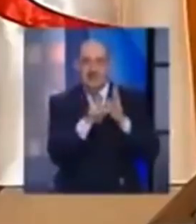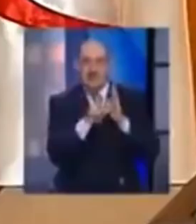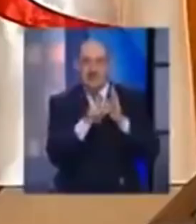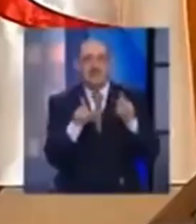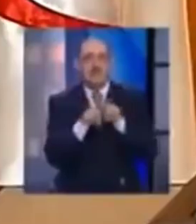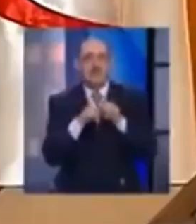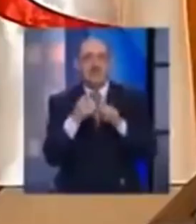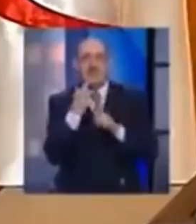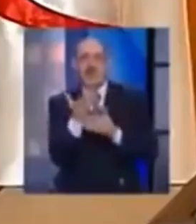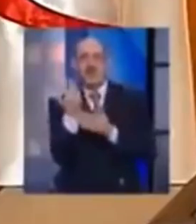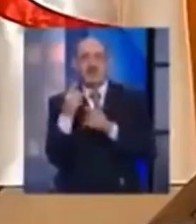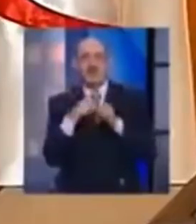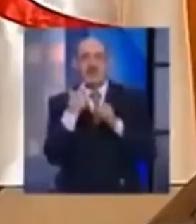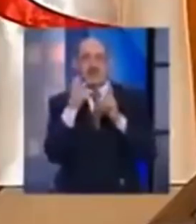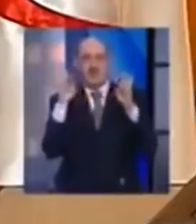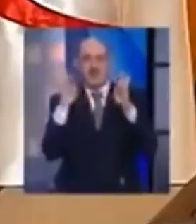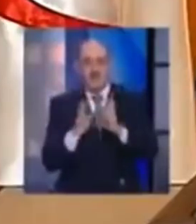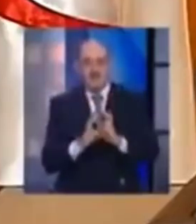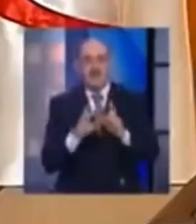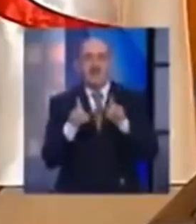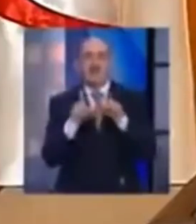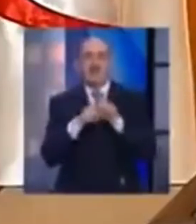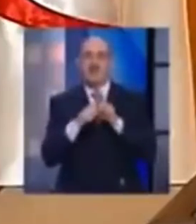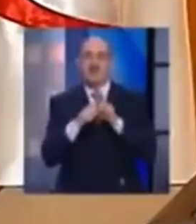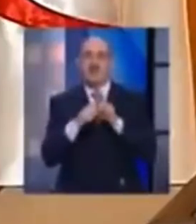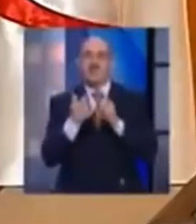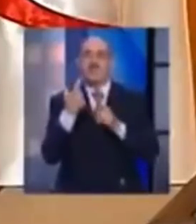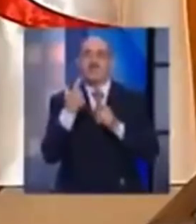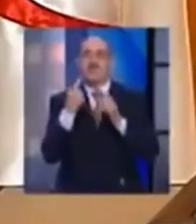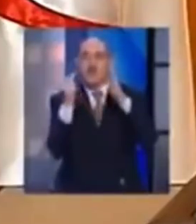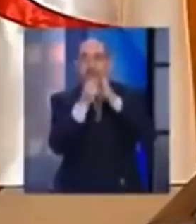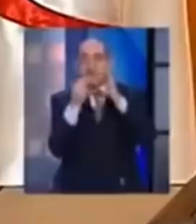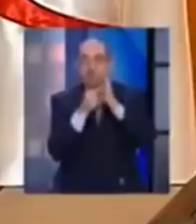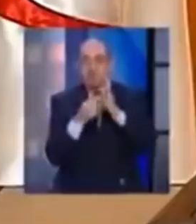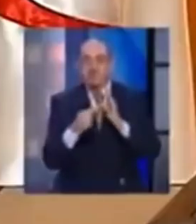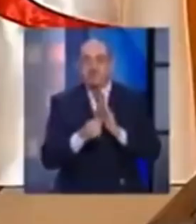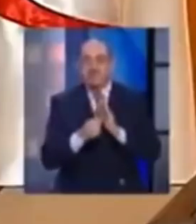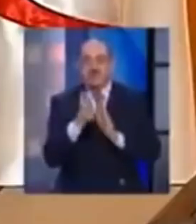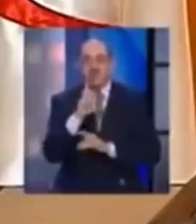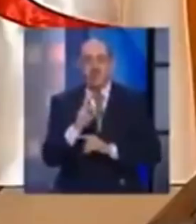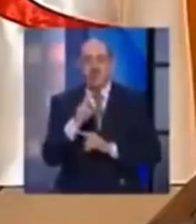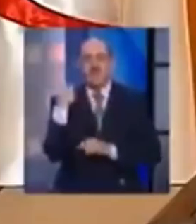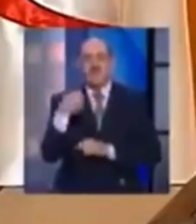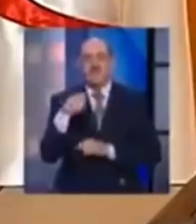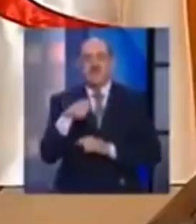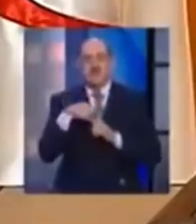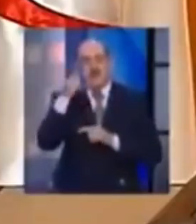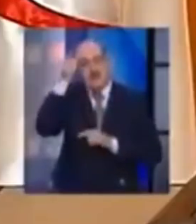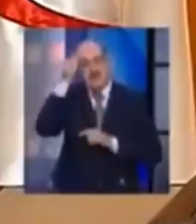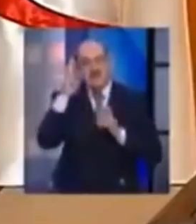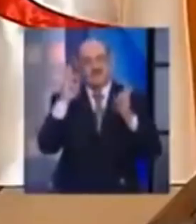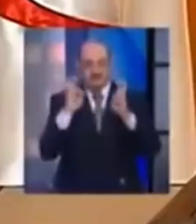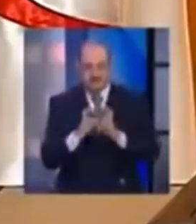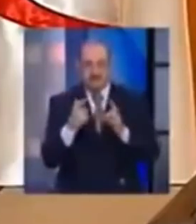قلصنا من صلاحيات رئيس الجمهورية وقوينا من صلاحيات المنتخبين على المستوى بالاخص